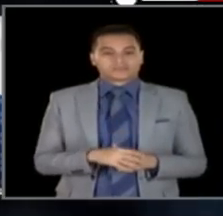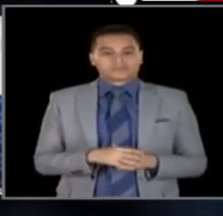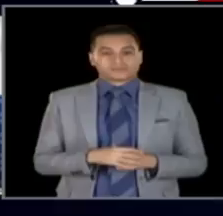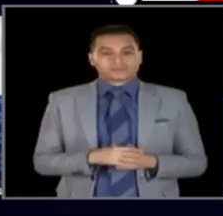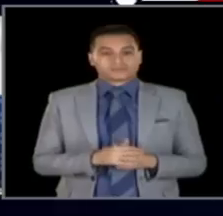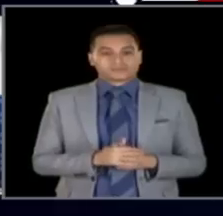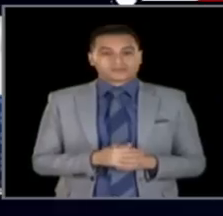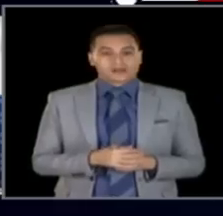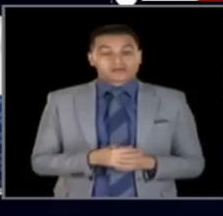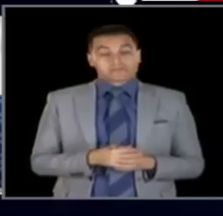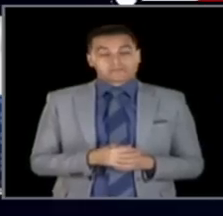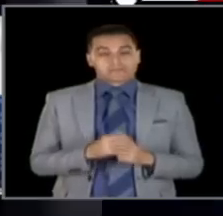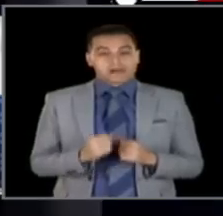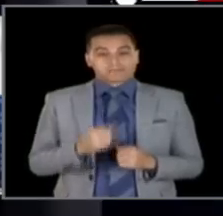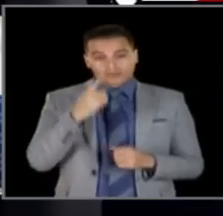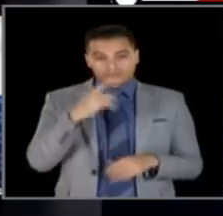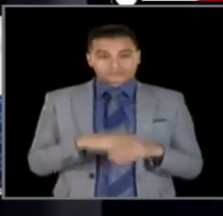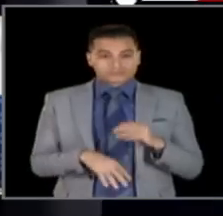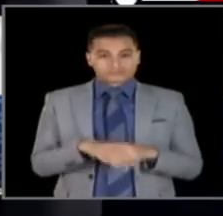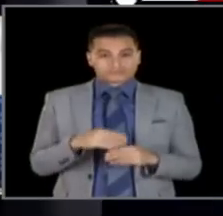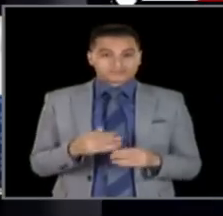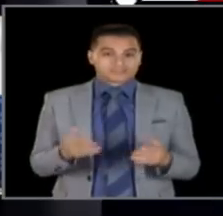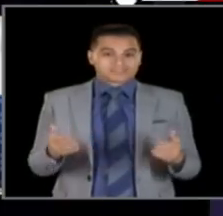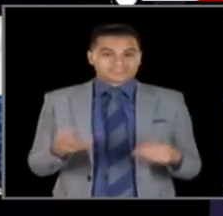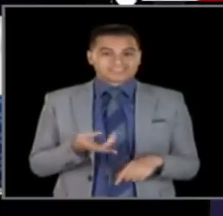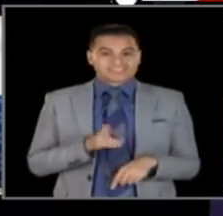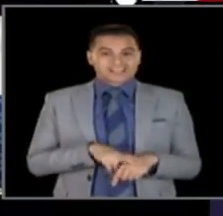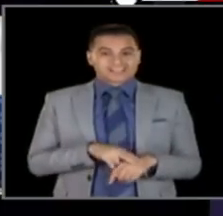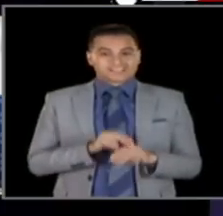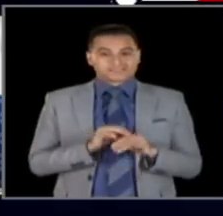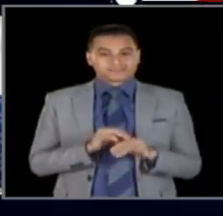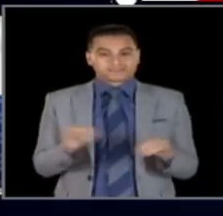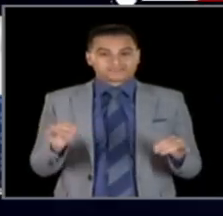يا سلام، هي مهمة انتحارية بس مش